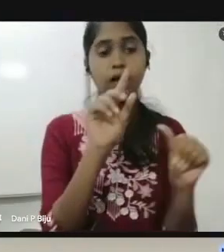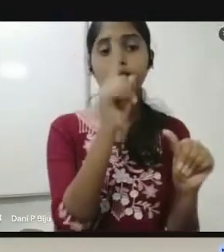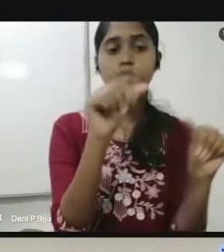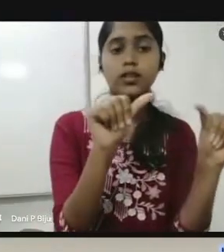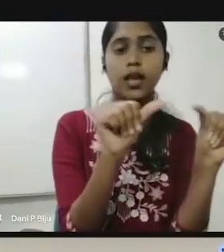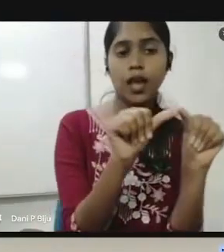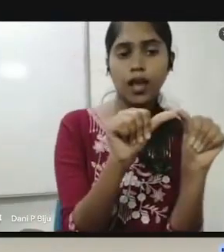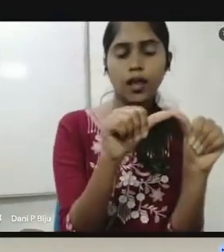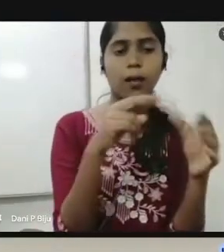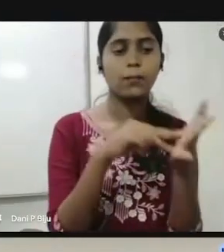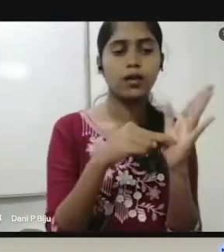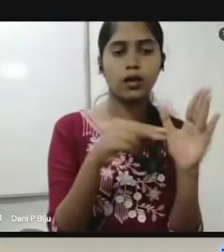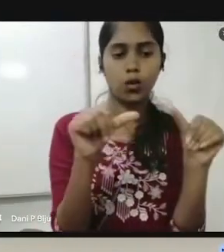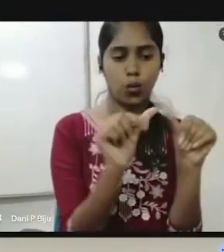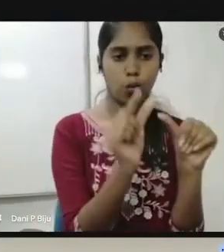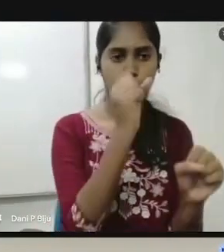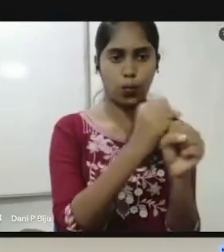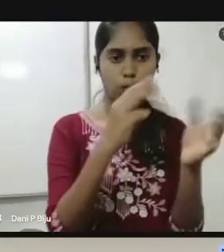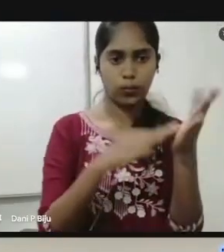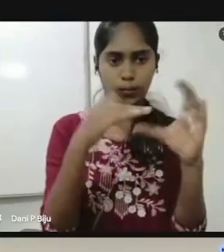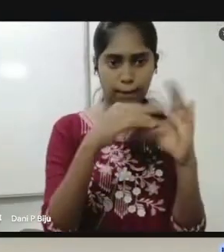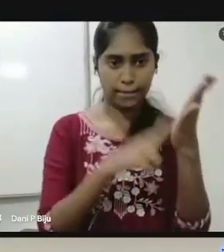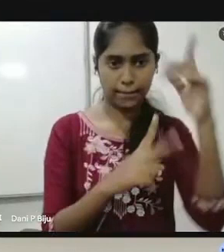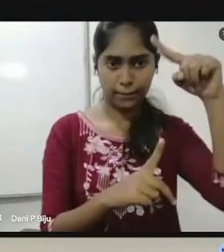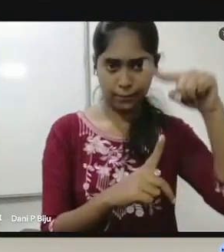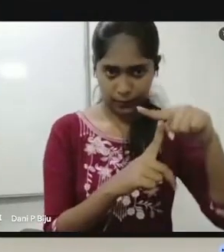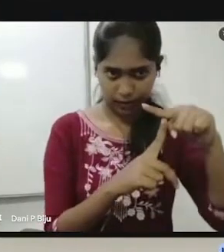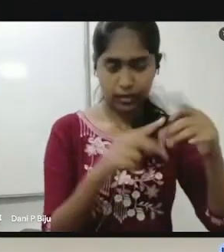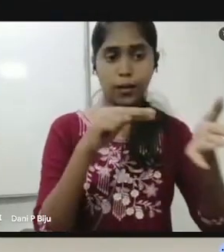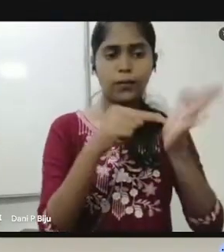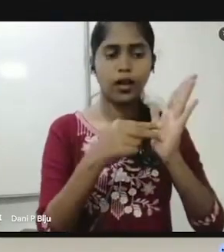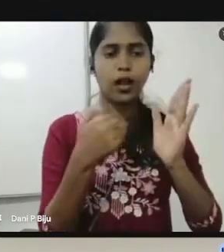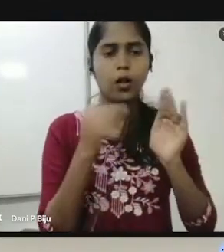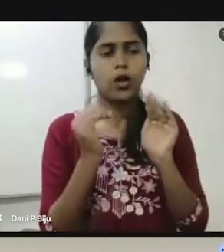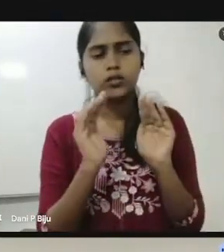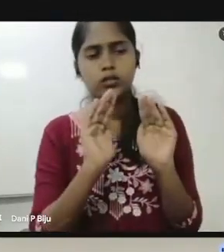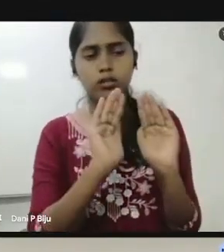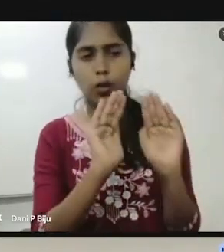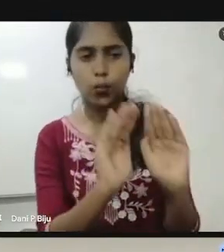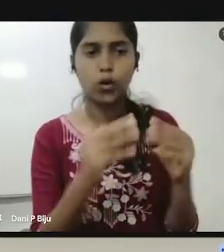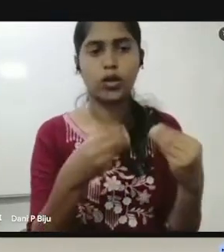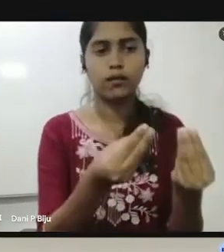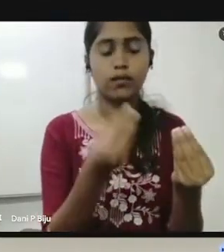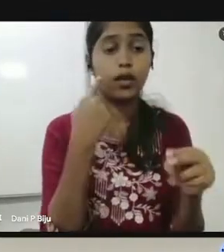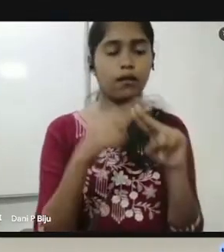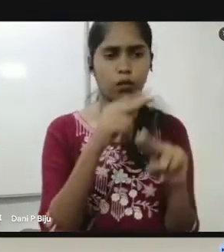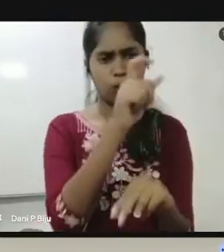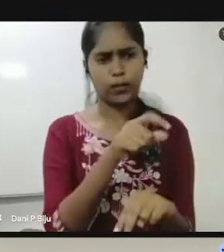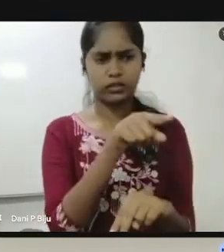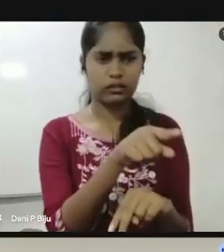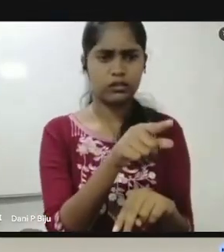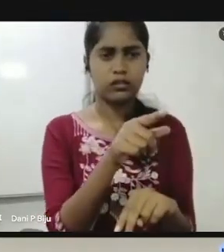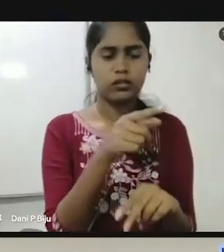പറയുന്നത് ഓഗ്മെന്റ് എന്നാണ്. ഓഗ്മെന്റിന്റെ അർത്ഥം നമ്മൾക്ക് സപ്പോർട്ട് എന്നാണ്. ഇപ്പൊ ഒരു വ്യക്തിക്ക് വളരെ കുറച്ച് വാക്കുകൾ